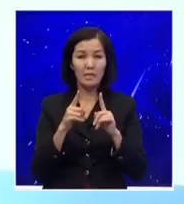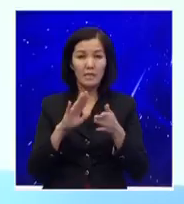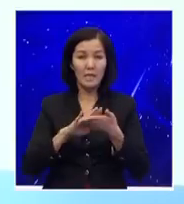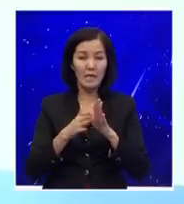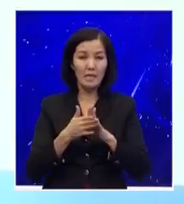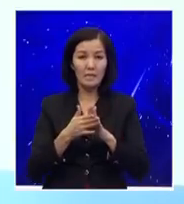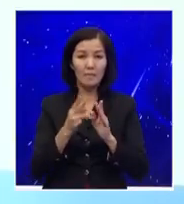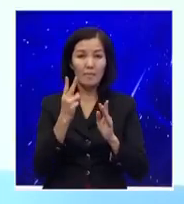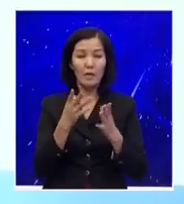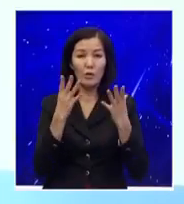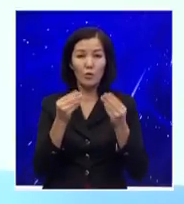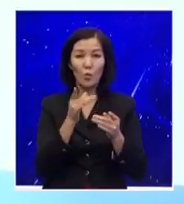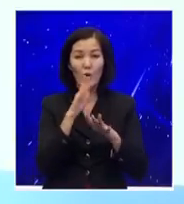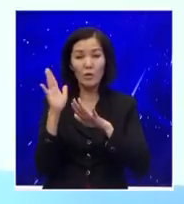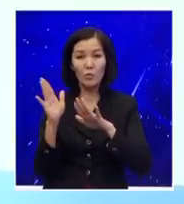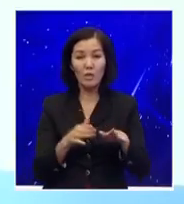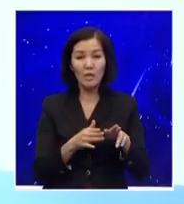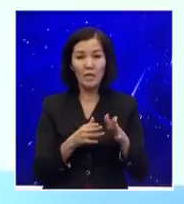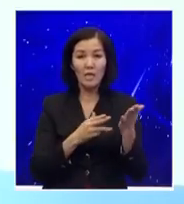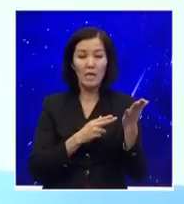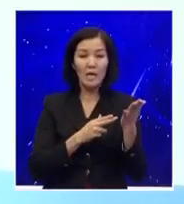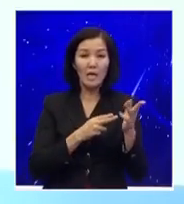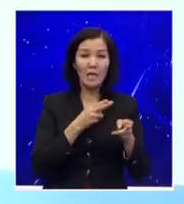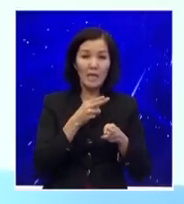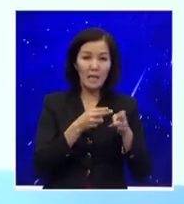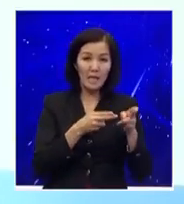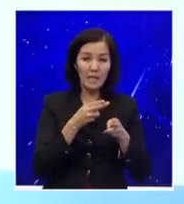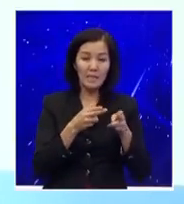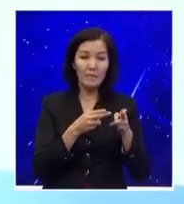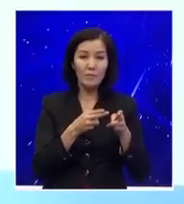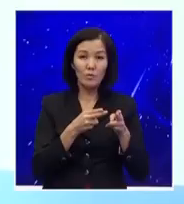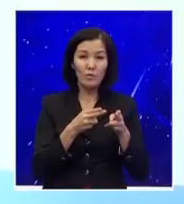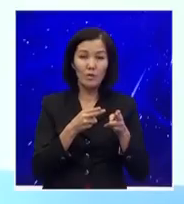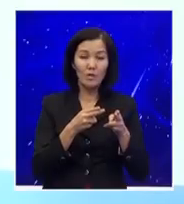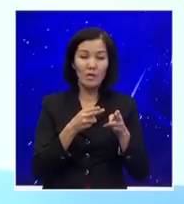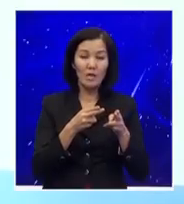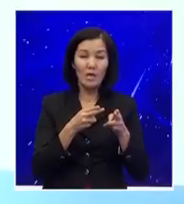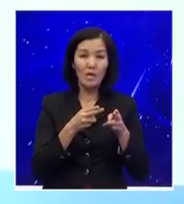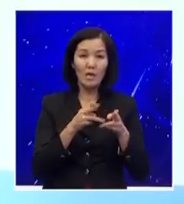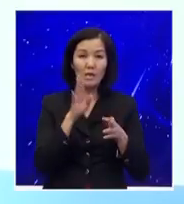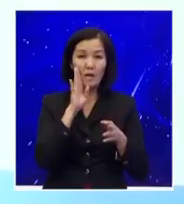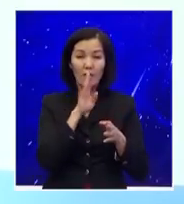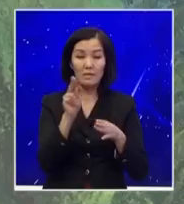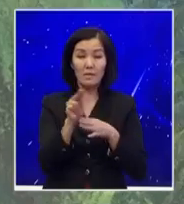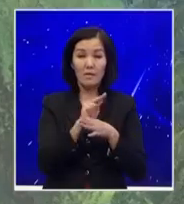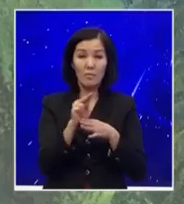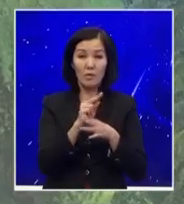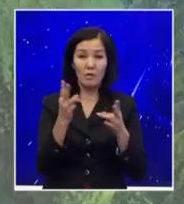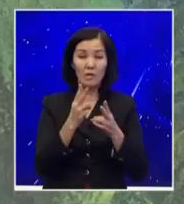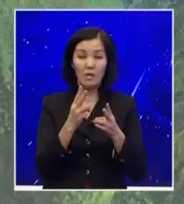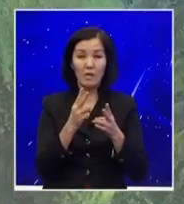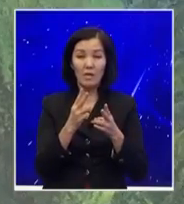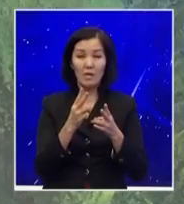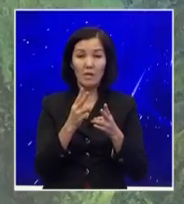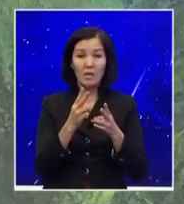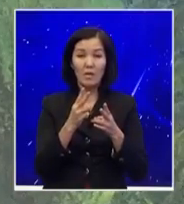кесертілік арқылы нәрестені алу керек, арғарай ананы радикалды түрде емдеу керек деген шешім қабылданған. Кейін кесертілік